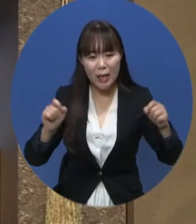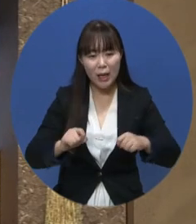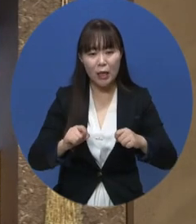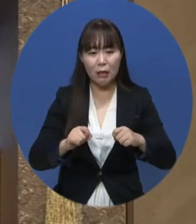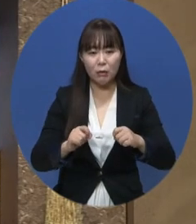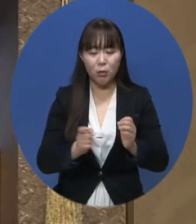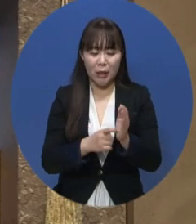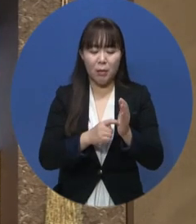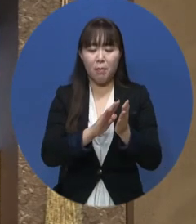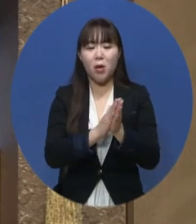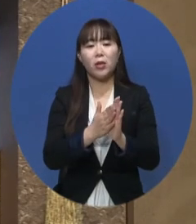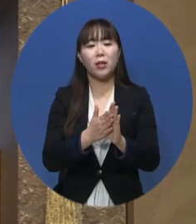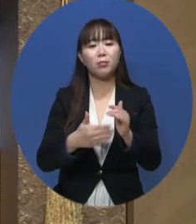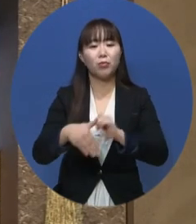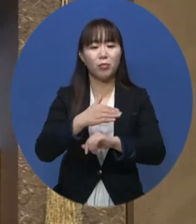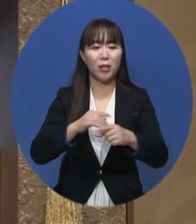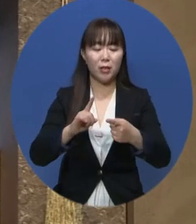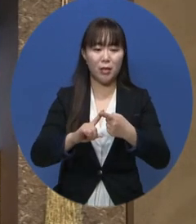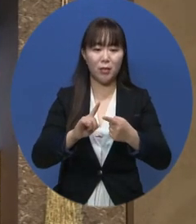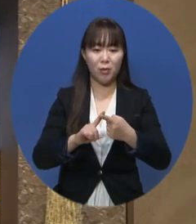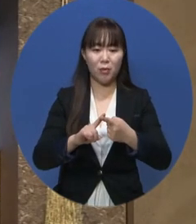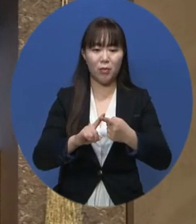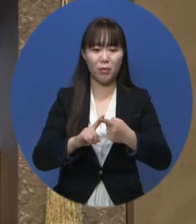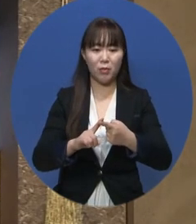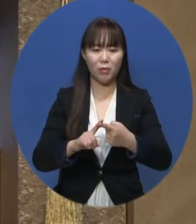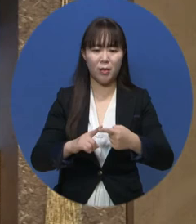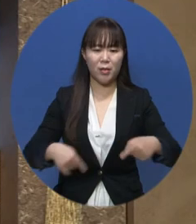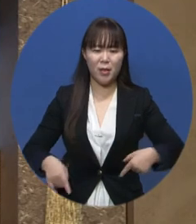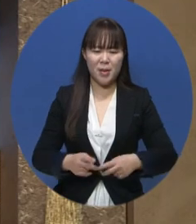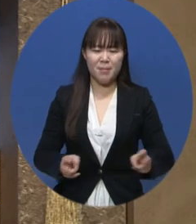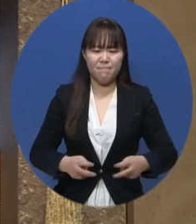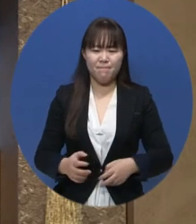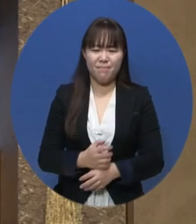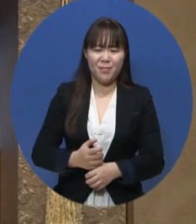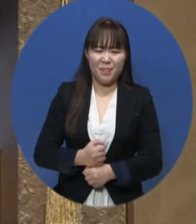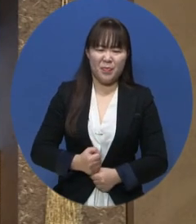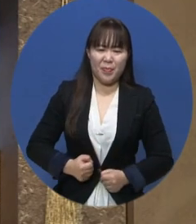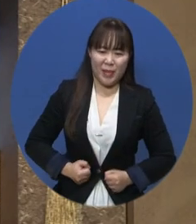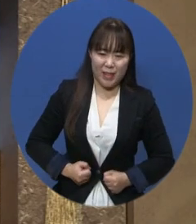급격하게 변하는 부분에 대해서 그렇죠. 정말 허리띠를 바짝 메고